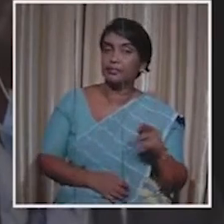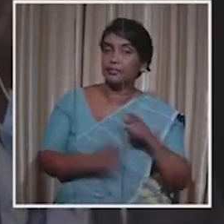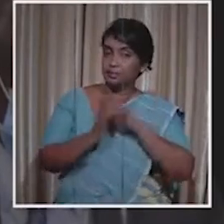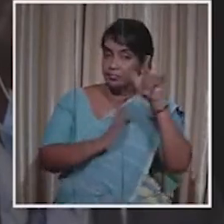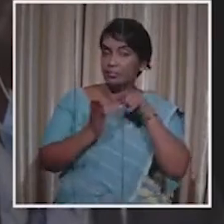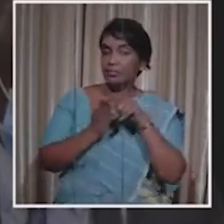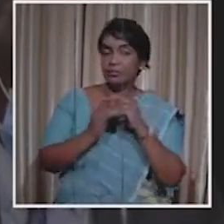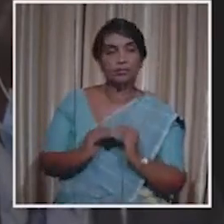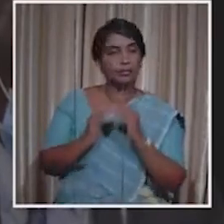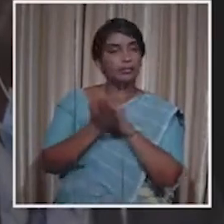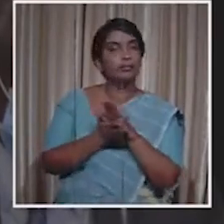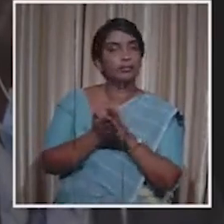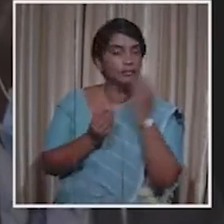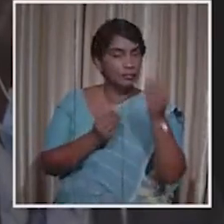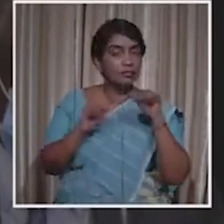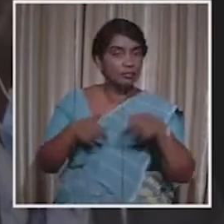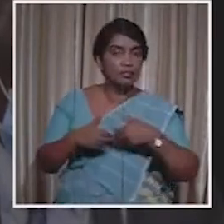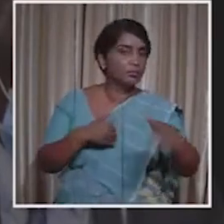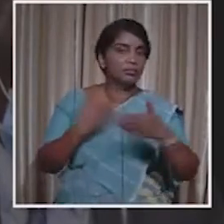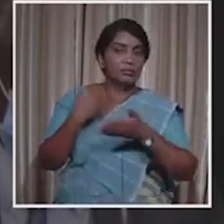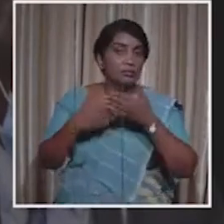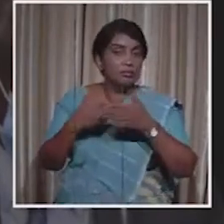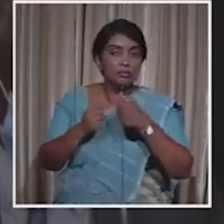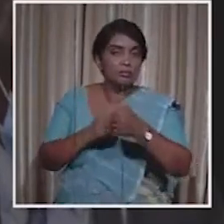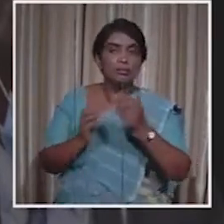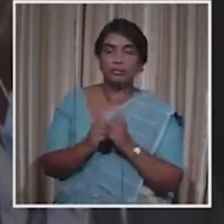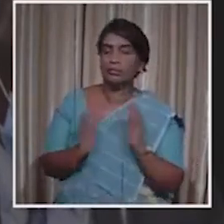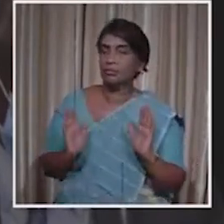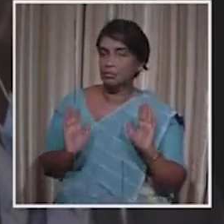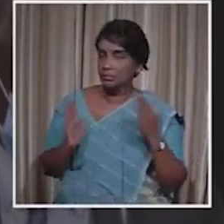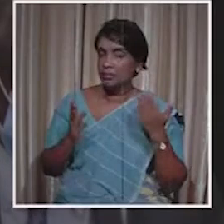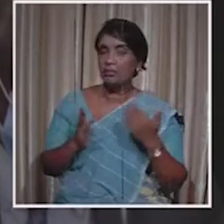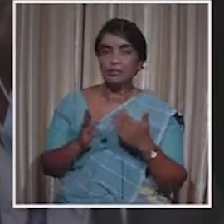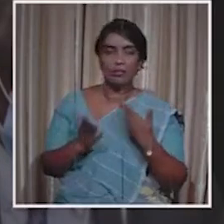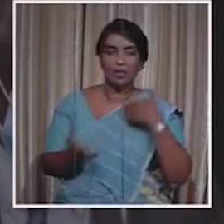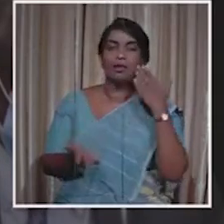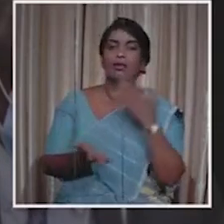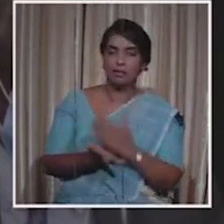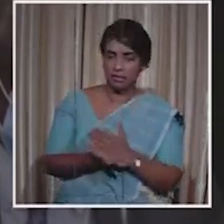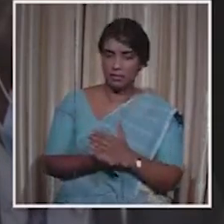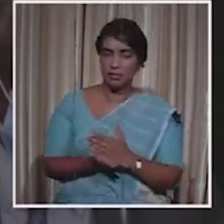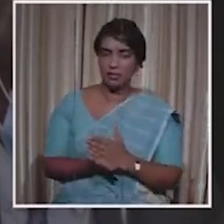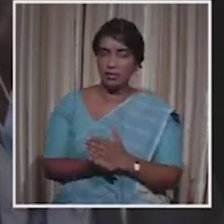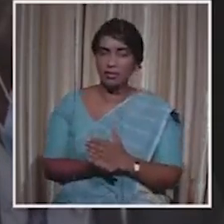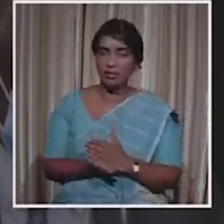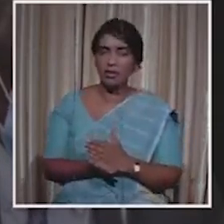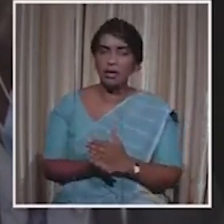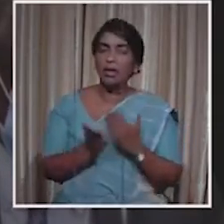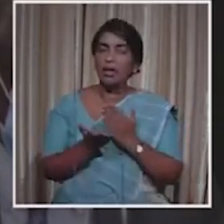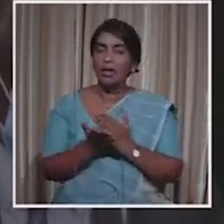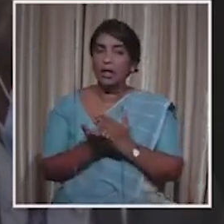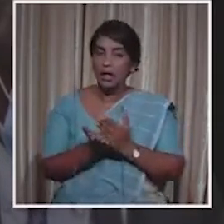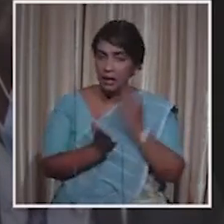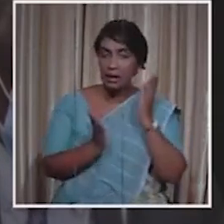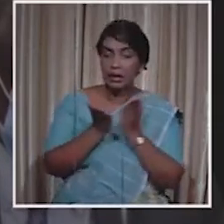கொடுத்தது. ஆனால் இதுவரை அந்த விமான நிலையத்தை இயங்க விடாமல் தடுத்து கொண்டிருப்பது இலங்கை அரசு தானே, இந்திய அரசு அல்லவே? இந்திய அரசு இப்பொழுதும் விமானங்களை